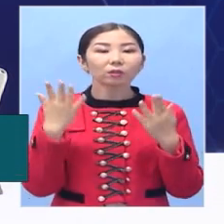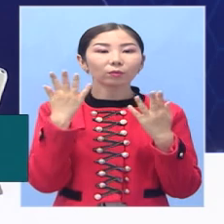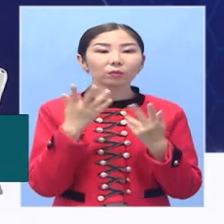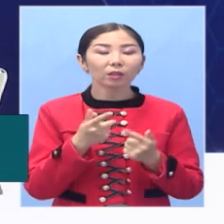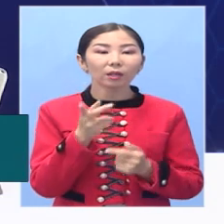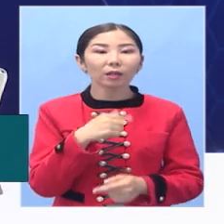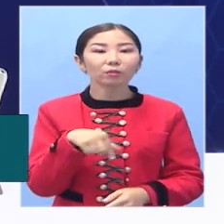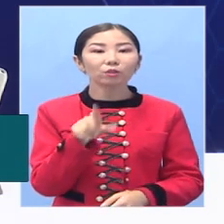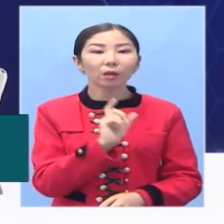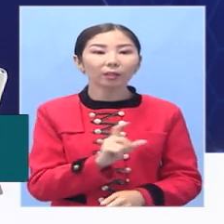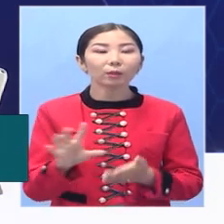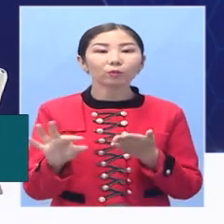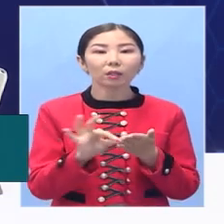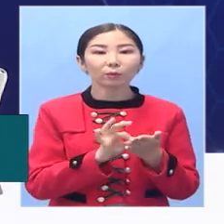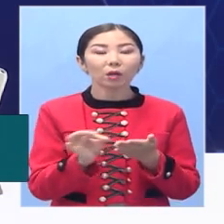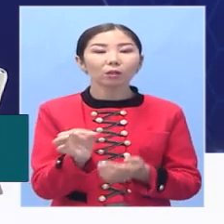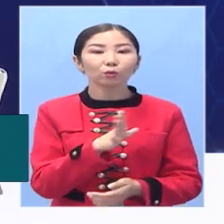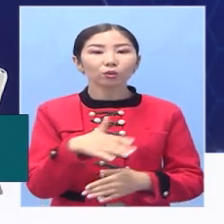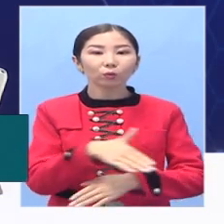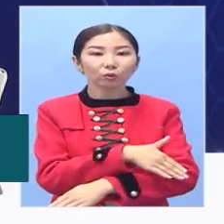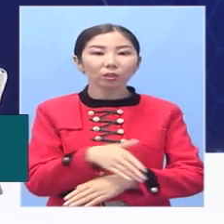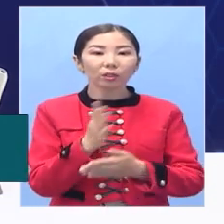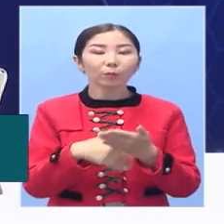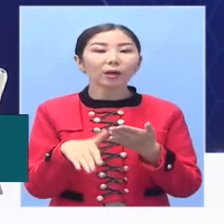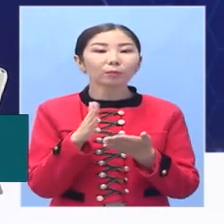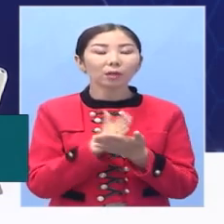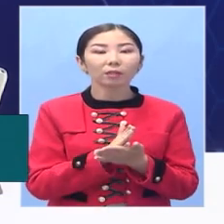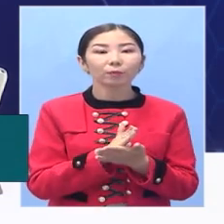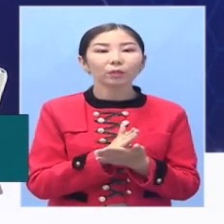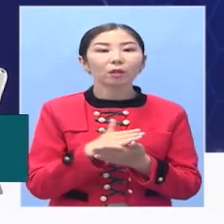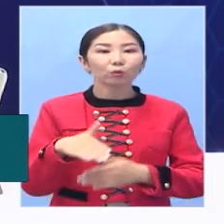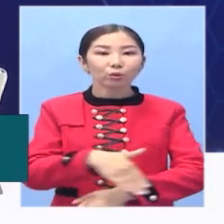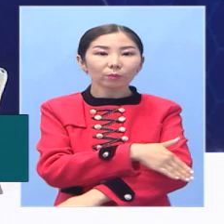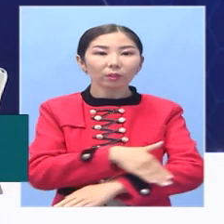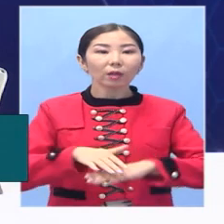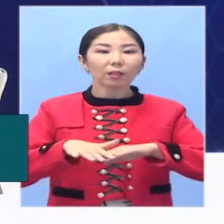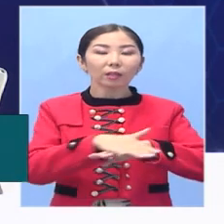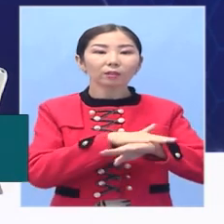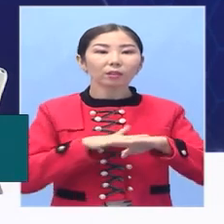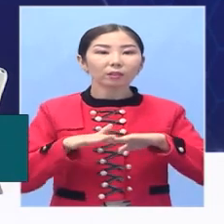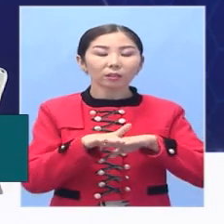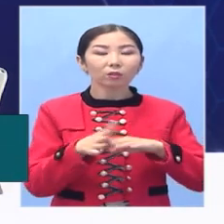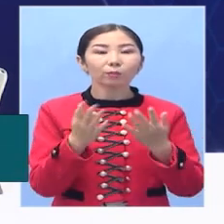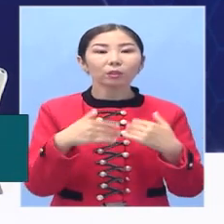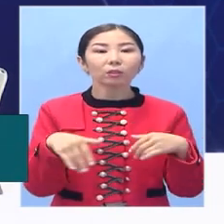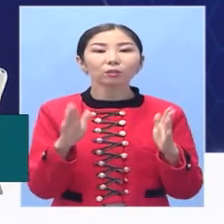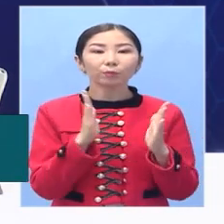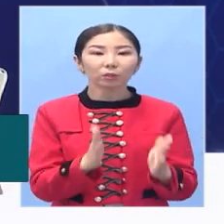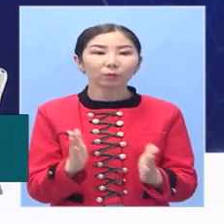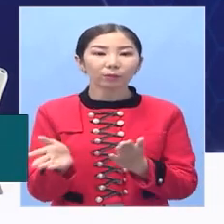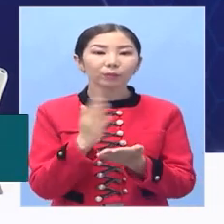жатыр, қазіргі таңда жабық көшелер бар ма, әлде осылай көшелерді бір қалыпқа келтіріп, реттеп, белгілі